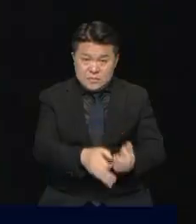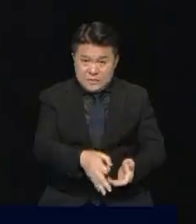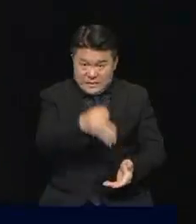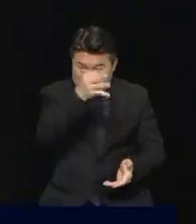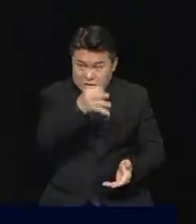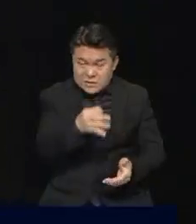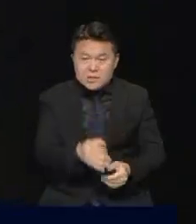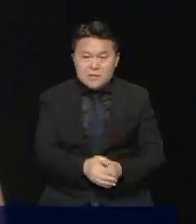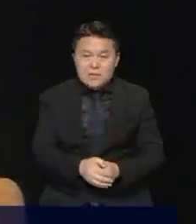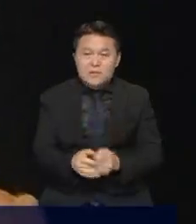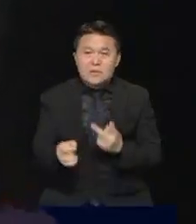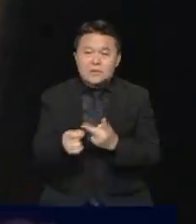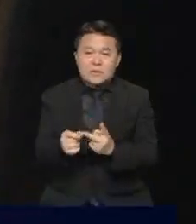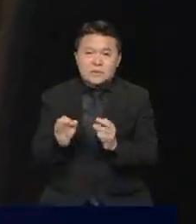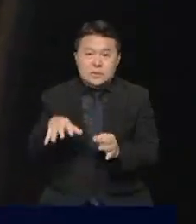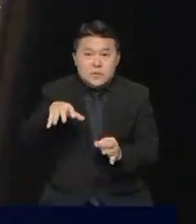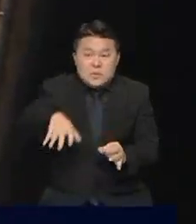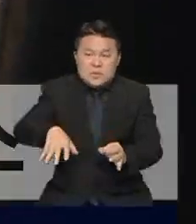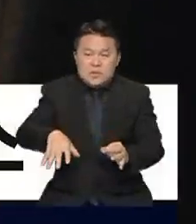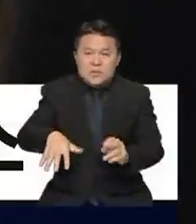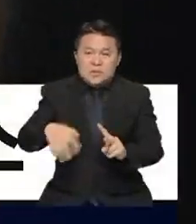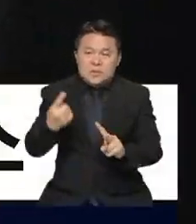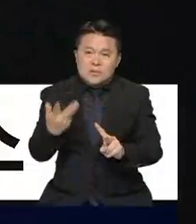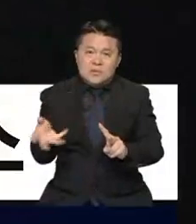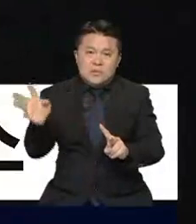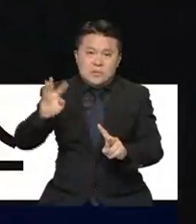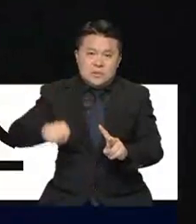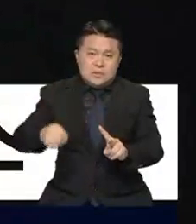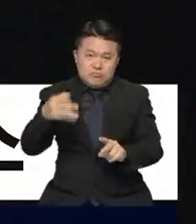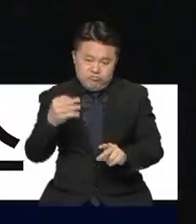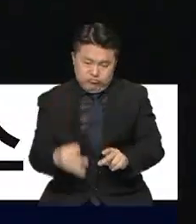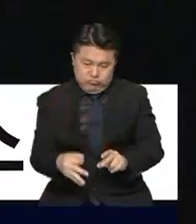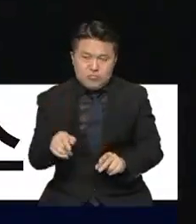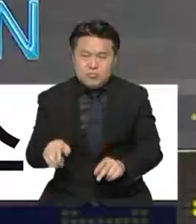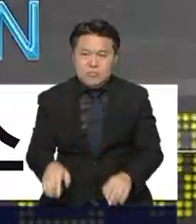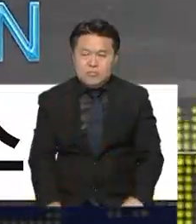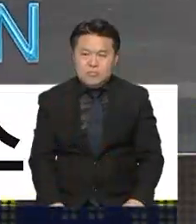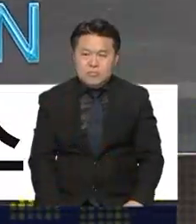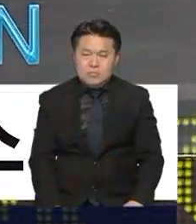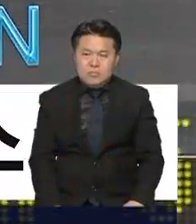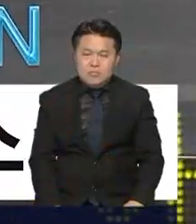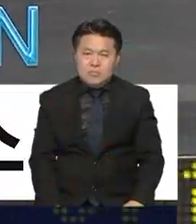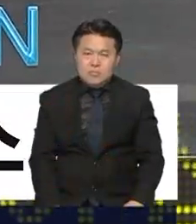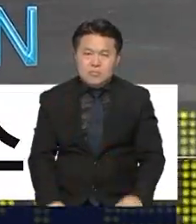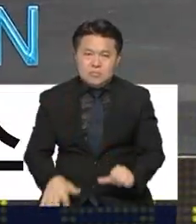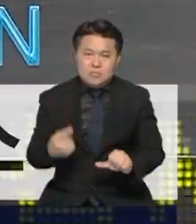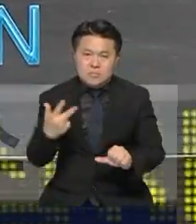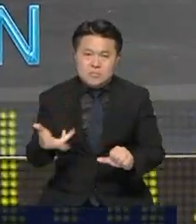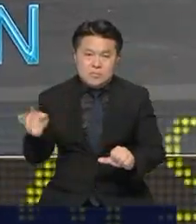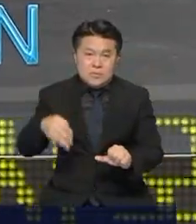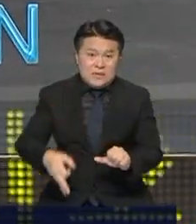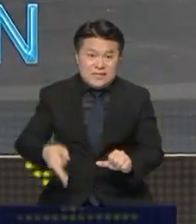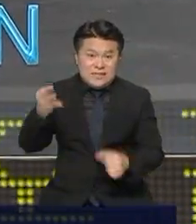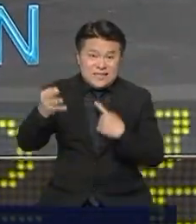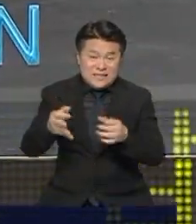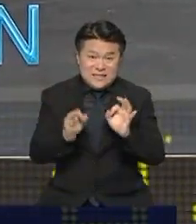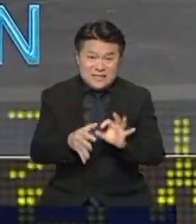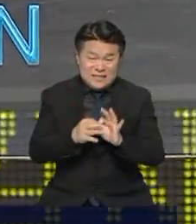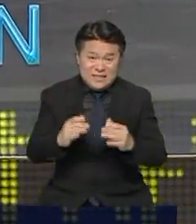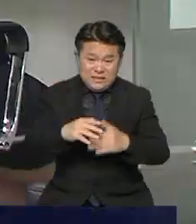늘었지만 제2금융권에서 2조 8천억 원 감소했습니다. 5조 7천억 원 늘어난